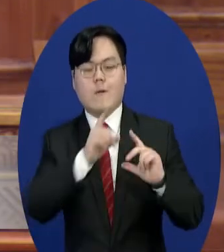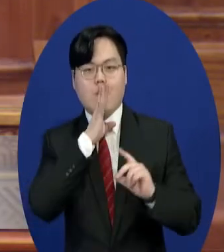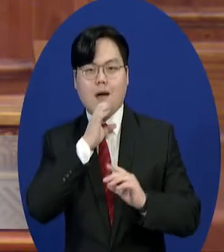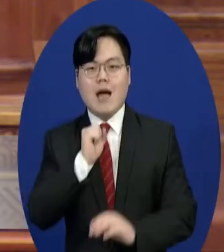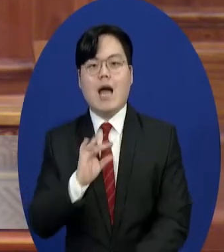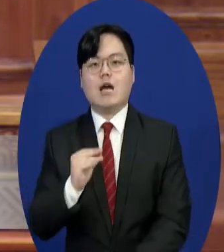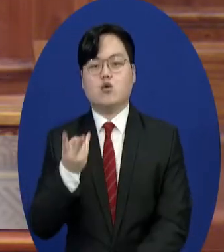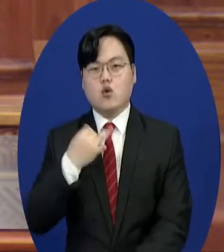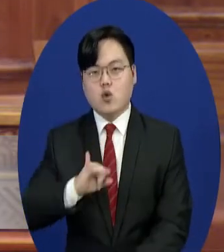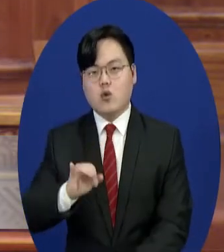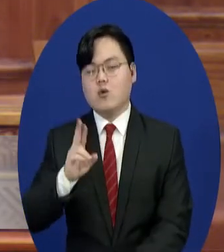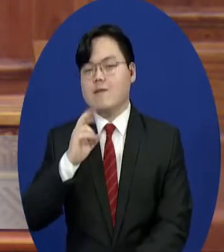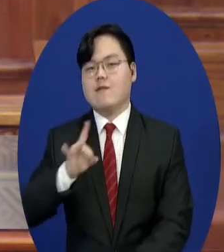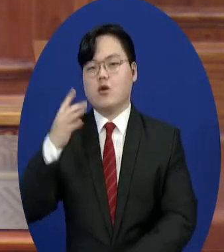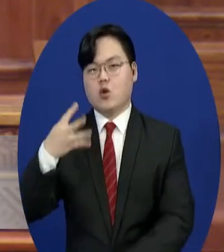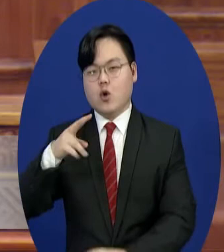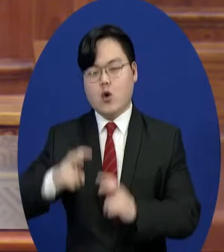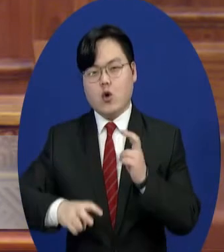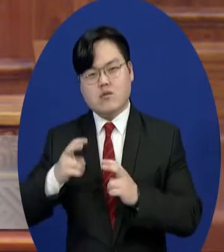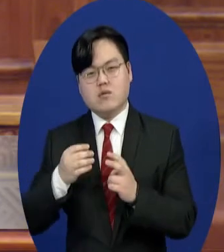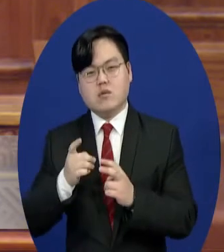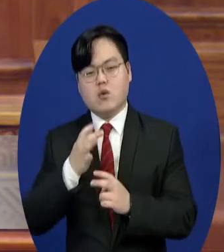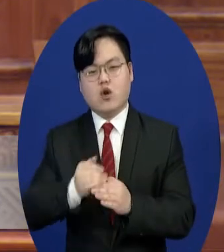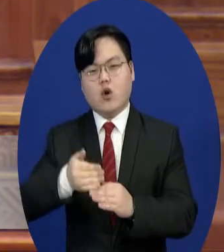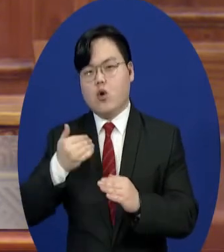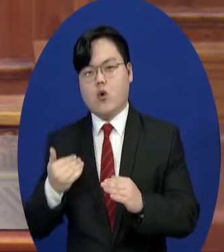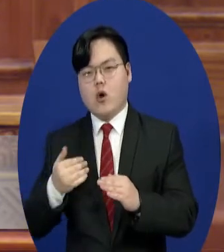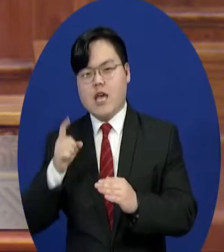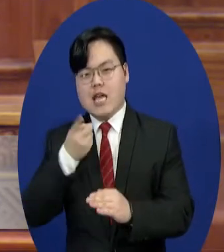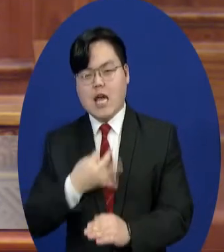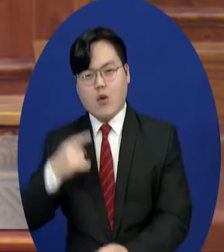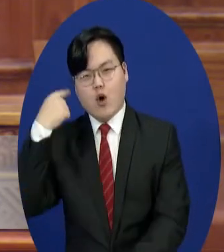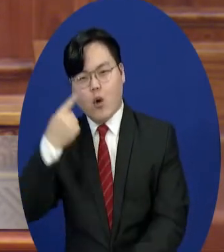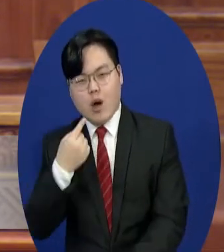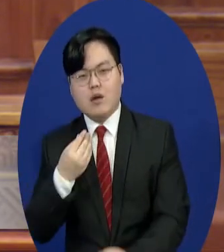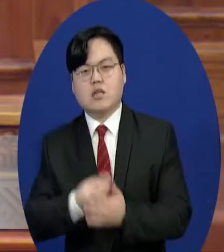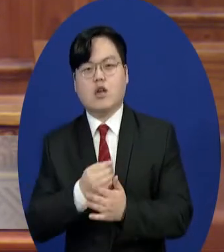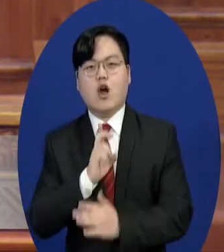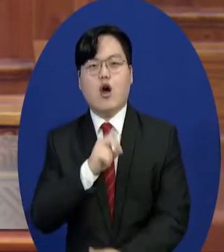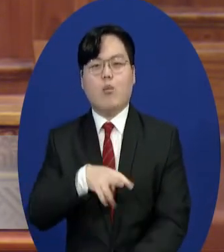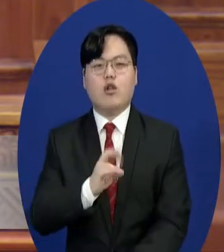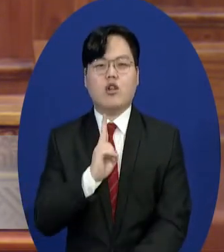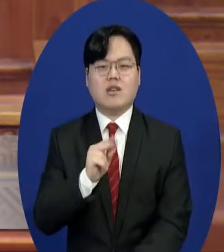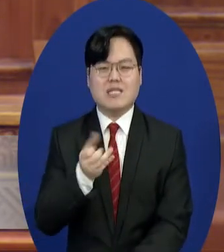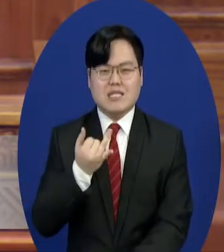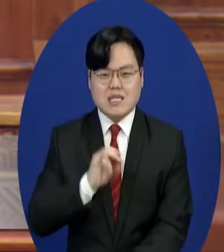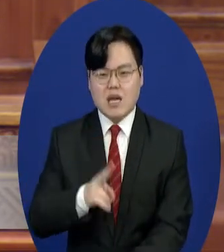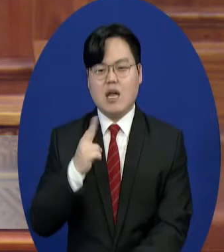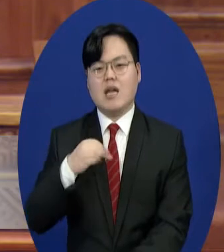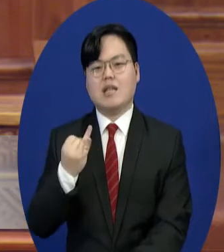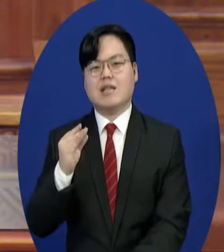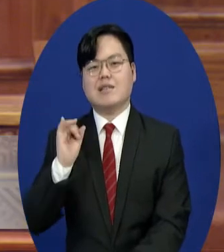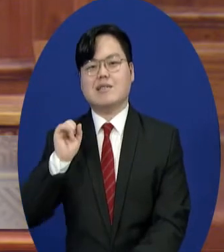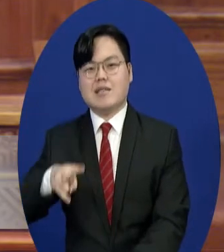үйлдвэрийн 4-р хувьсгалаас хоцрохгүй өндөр технологи, блокчейн, хиймэл оюун ухааны олдлыг нэвтрүүлж, дижитал эдийн засгийн чиг хандлагад нийцүүлэн